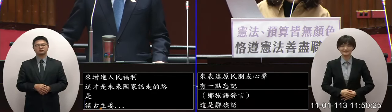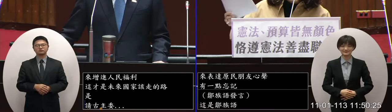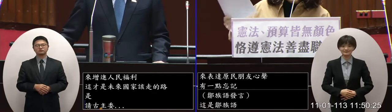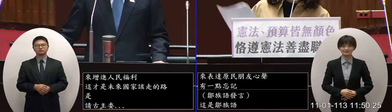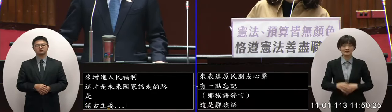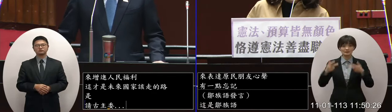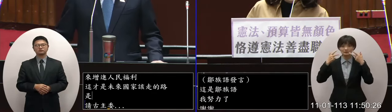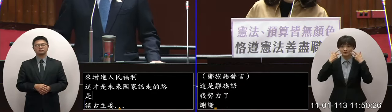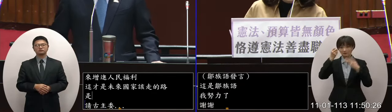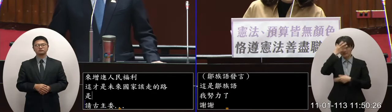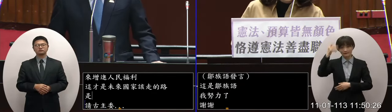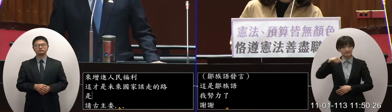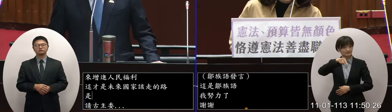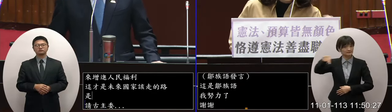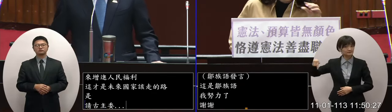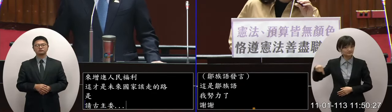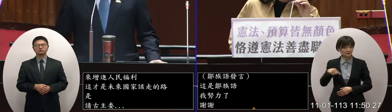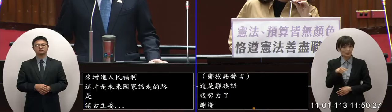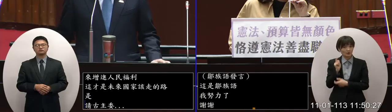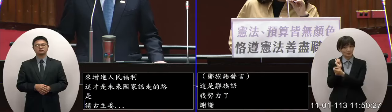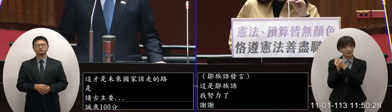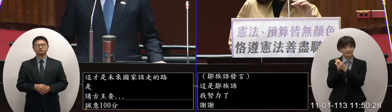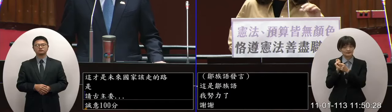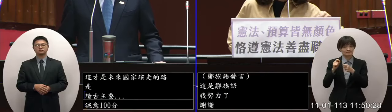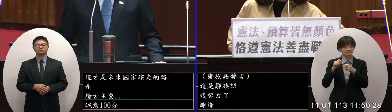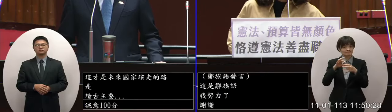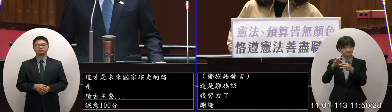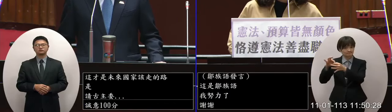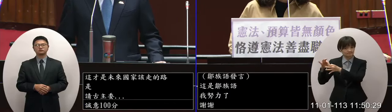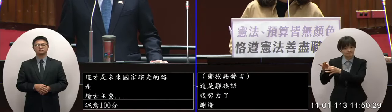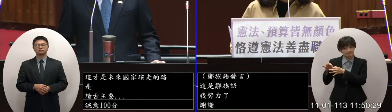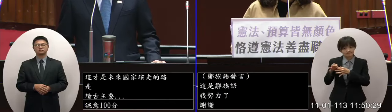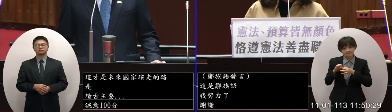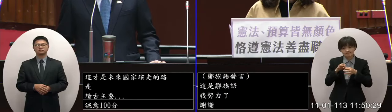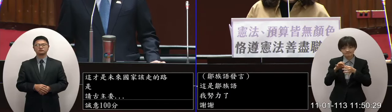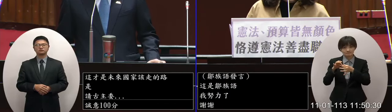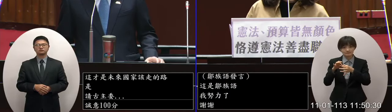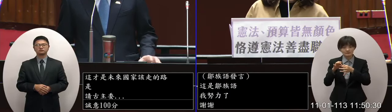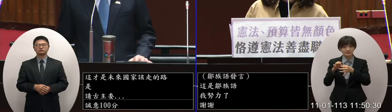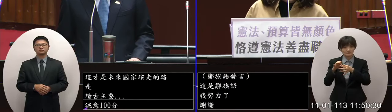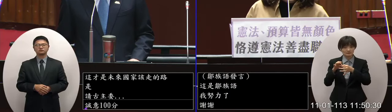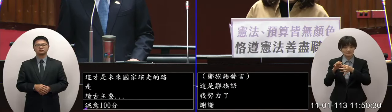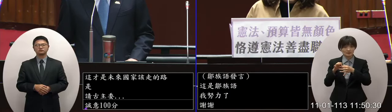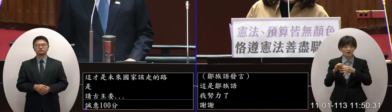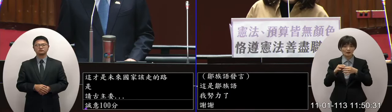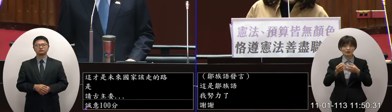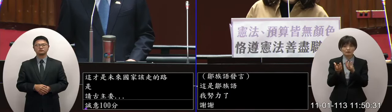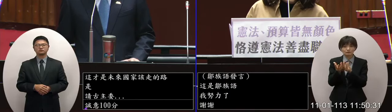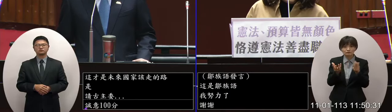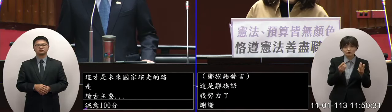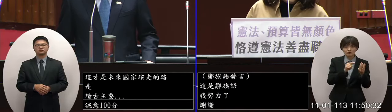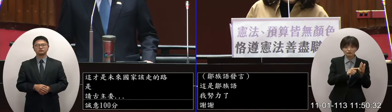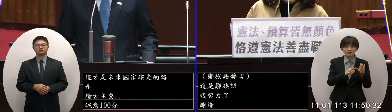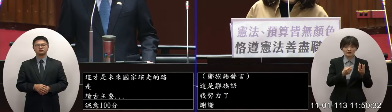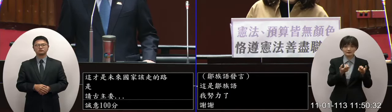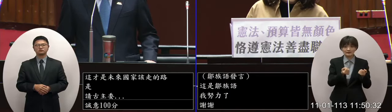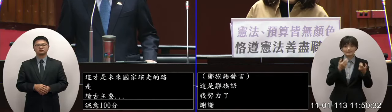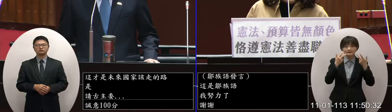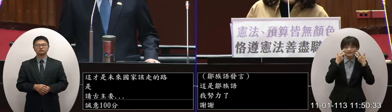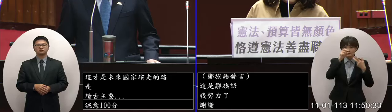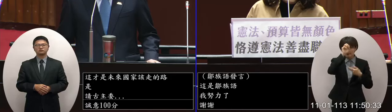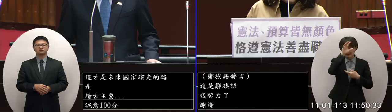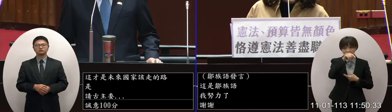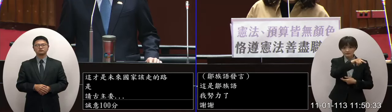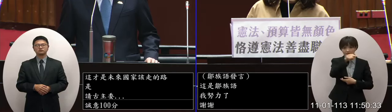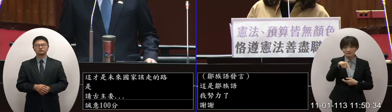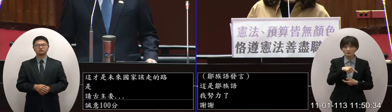原民的青年，我们看到原民的青年最近在串联，他们不希望部分在野的委员拿原住民族进法补偿